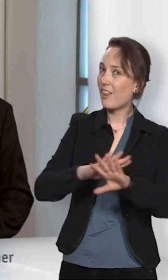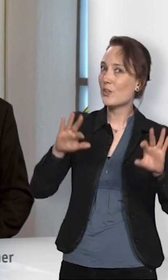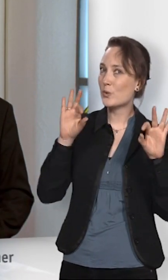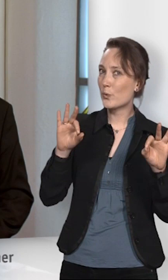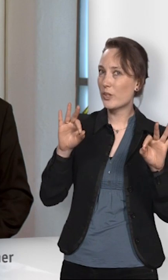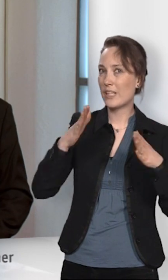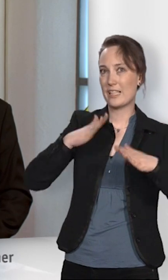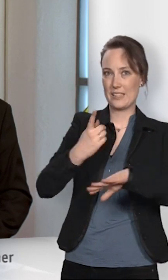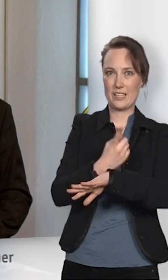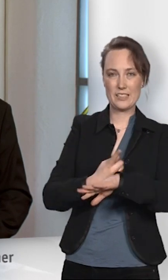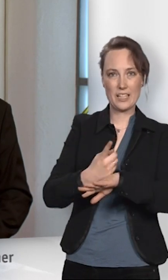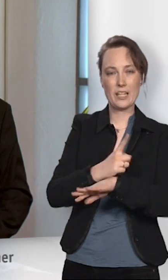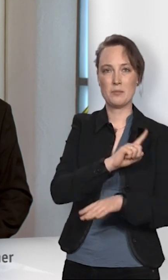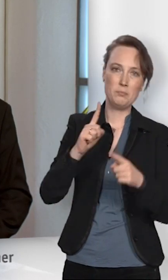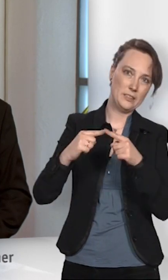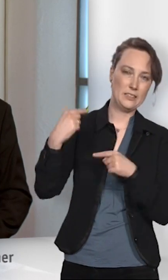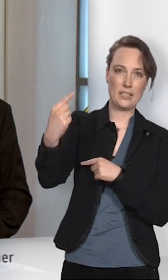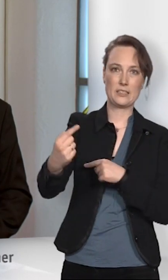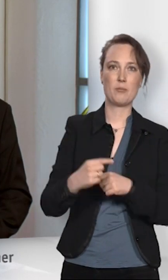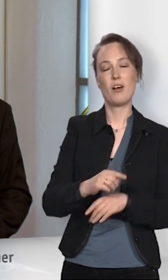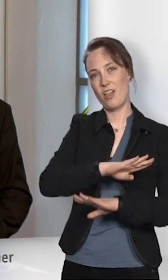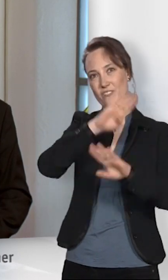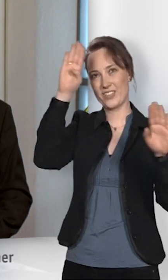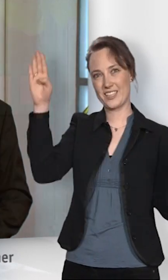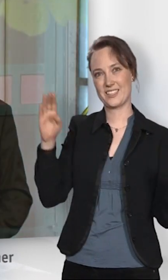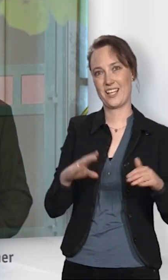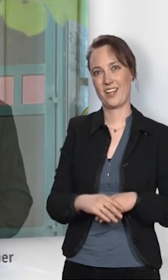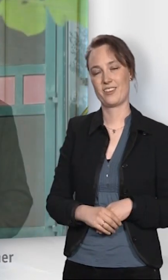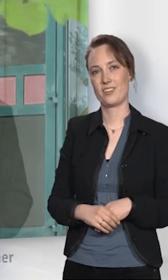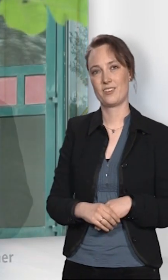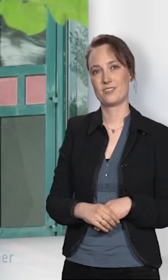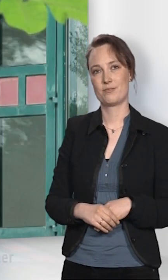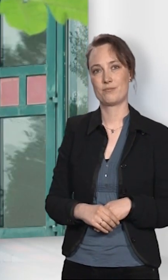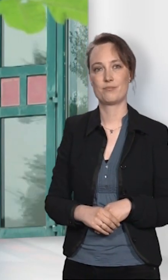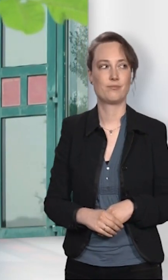nun machen Sie es gut, eine gesegnete Zeit. Bis zum nächsten Mal. Auf Wiedersehen.